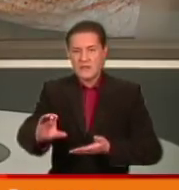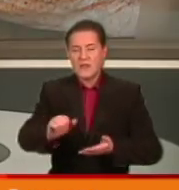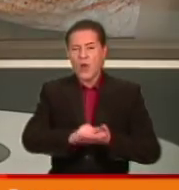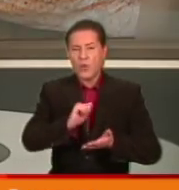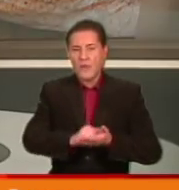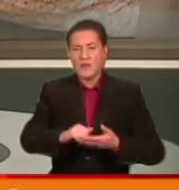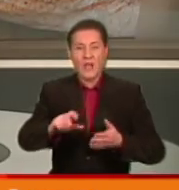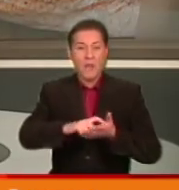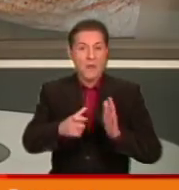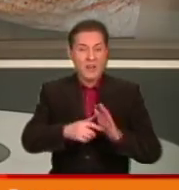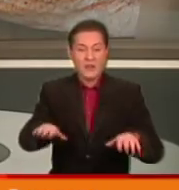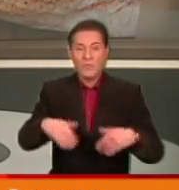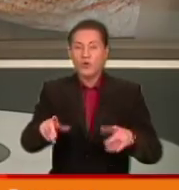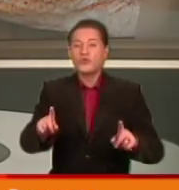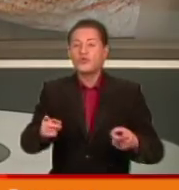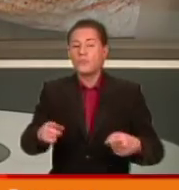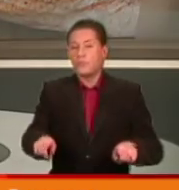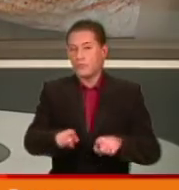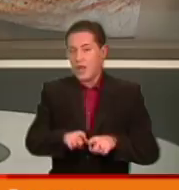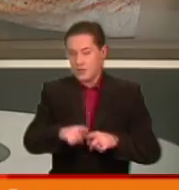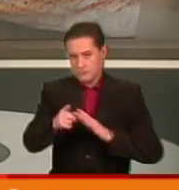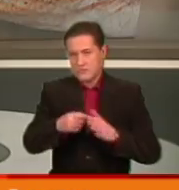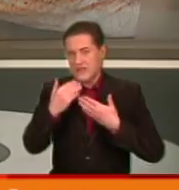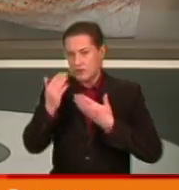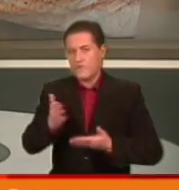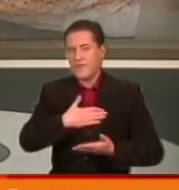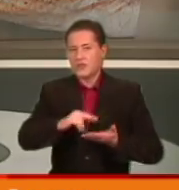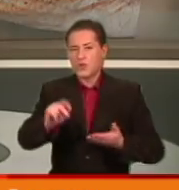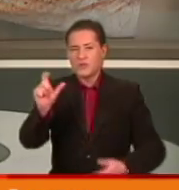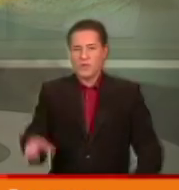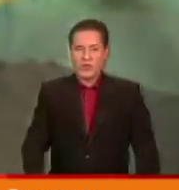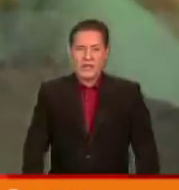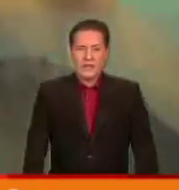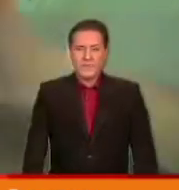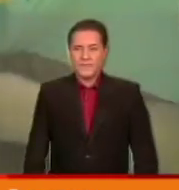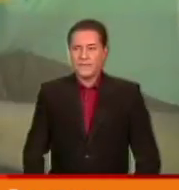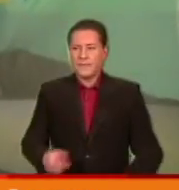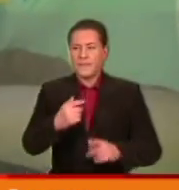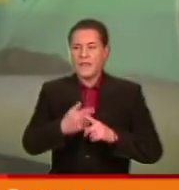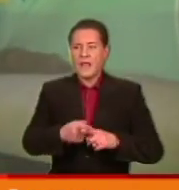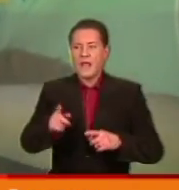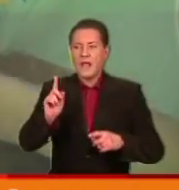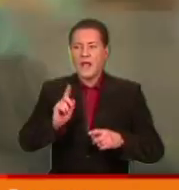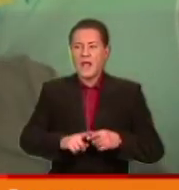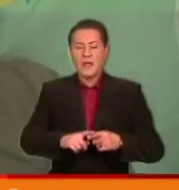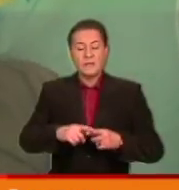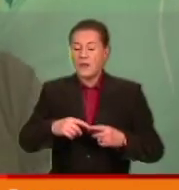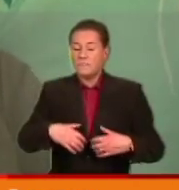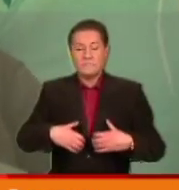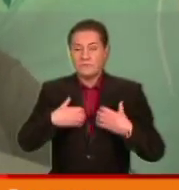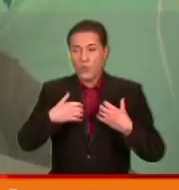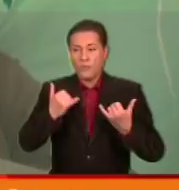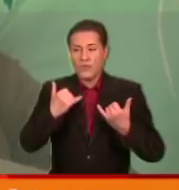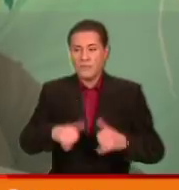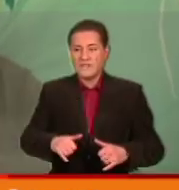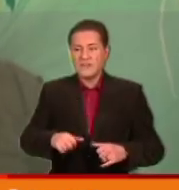хоспісу порожні. Чому ж так сталося, з'ясовував Віталій Глагола. Это совершенно уму непостижимо.